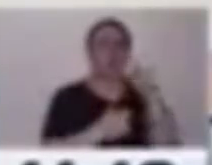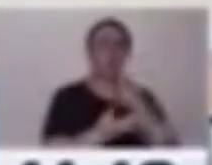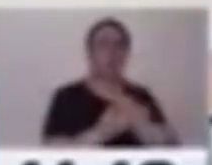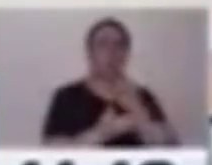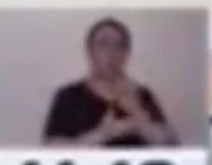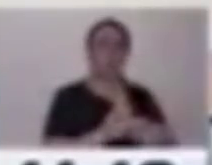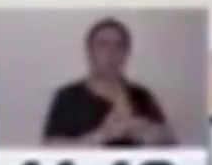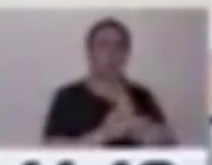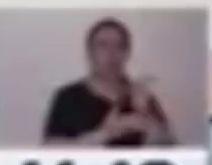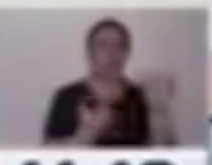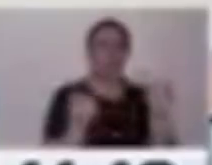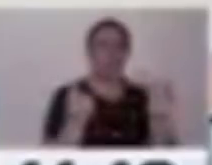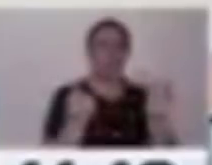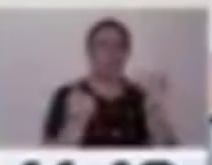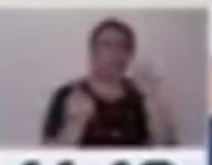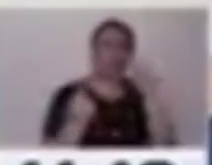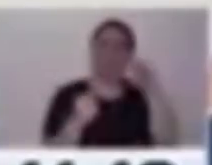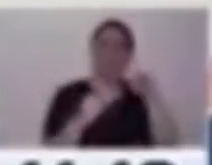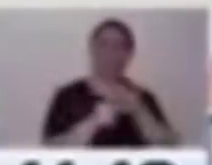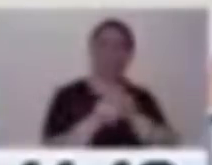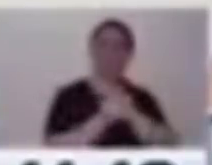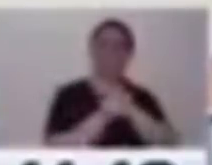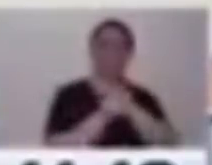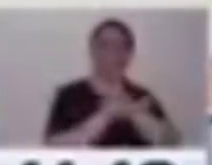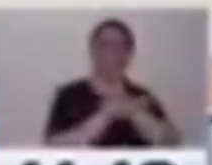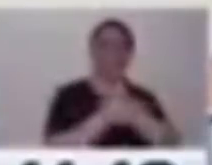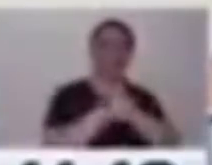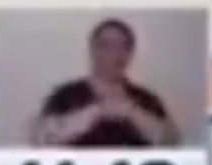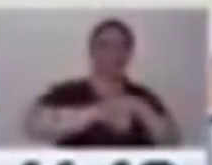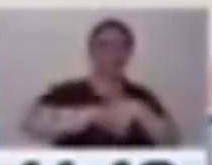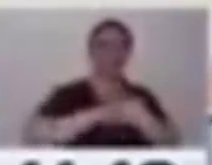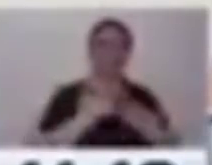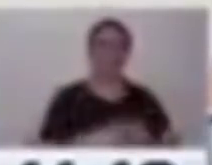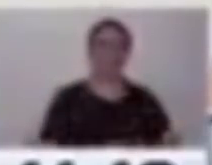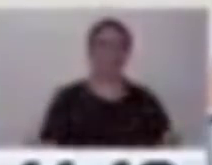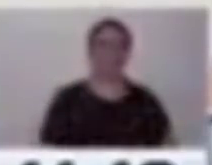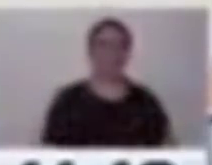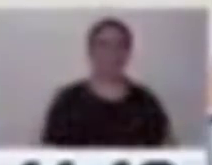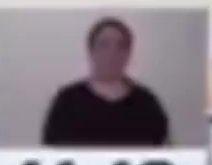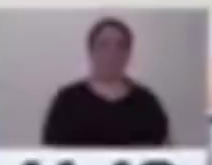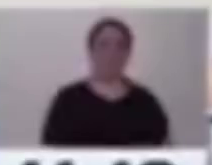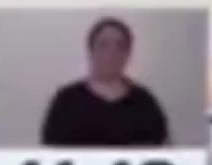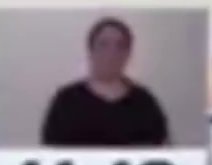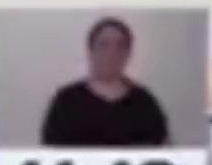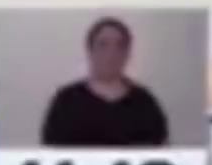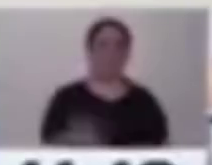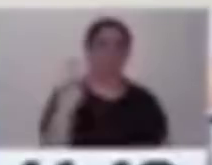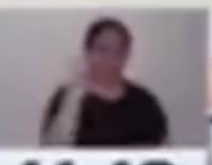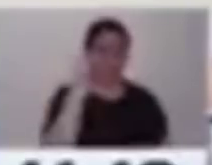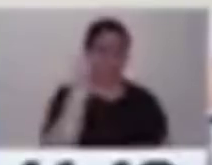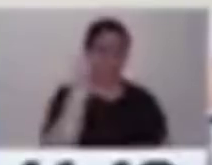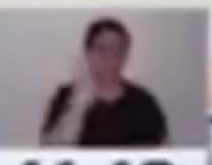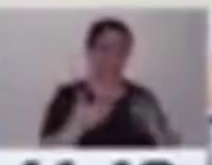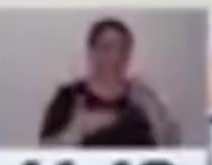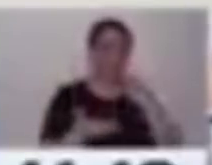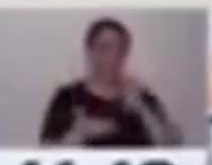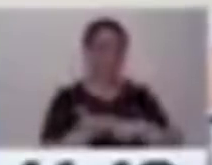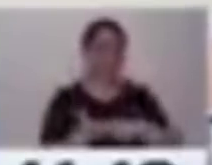bilang ng mga na-encode sa database ng DSWD. Ang mga na-encode na datos na